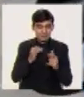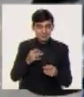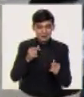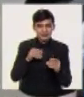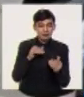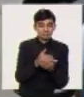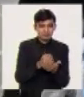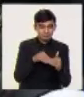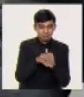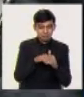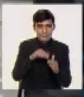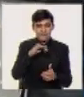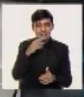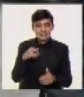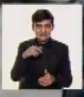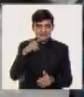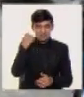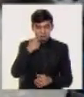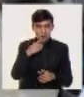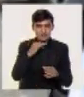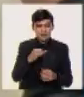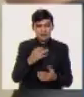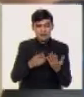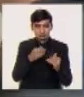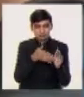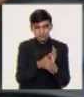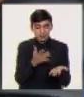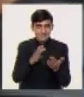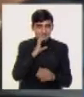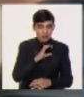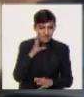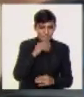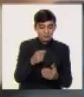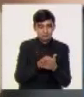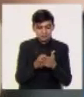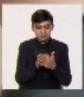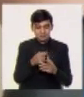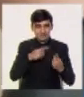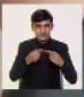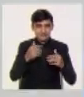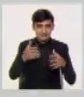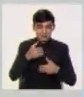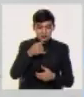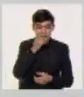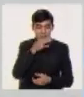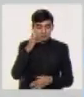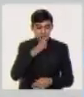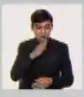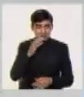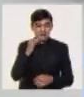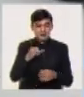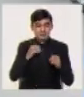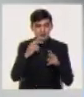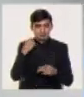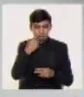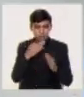будут храниться у физического лица. И в случае их растраты или кражи добиться возврата будет почти невозможно. Да и найти на